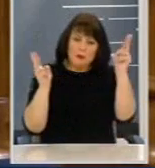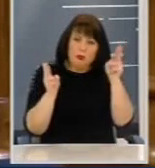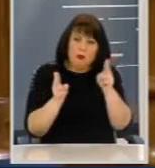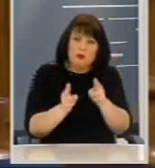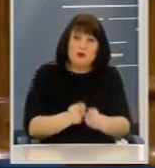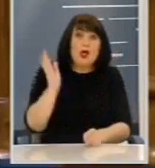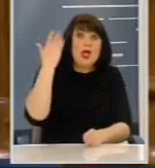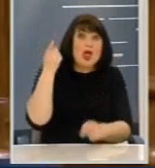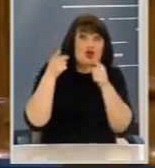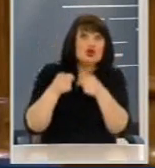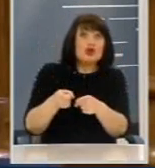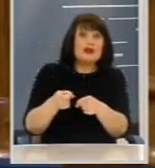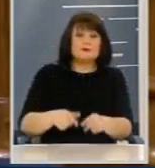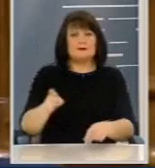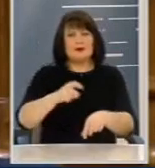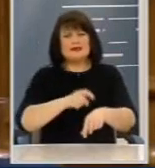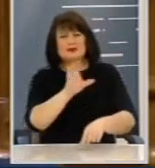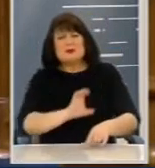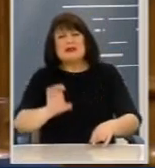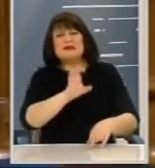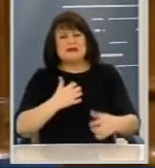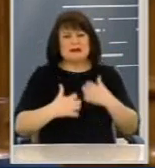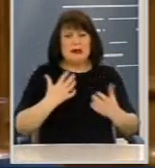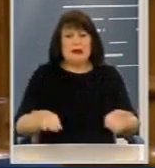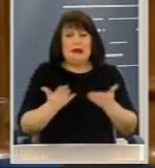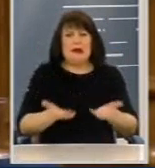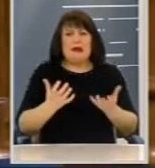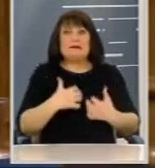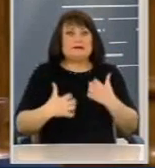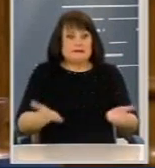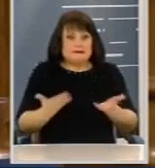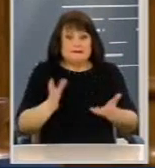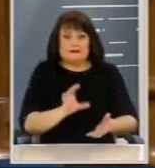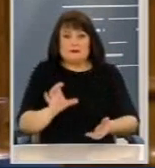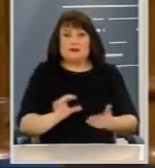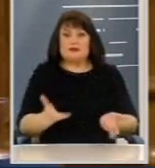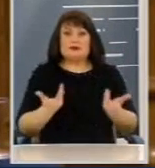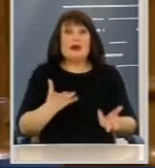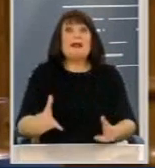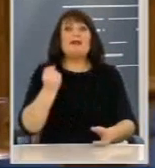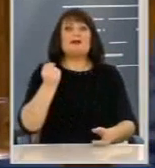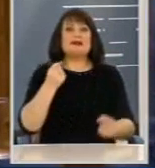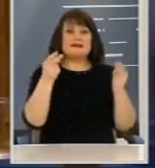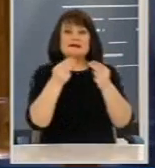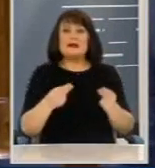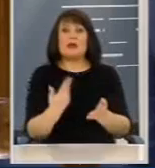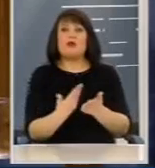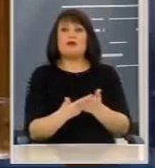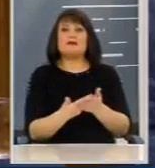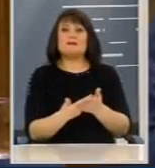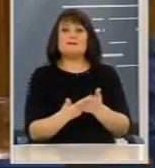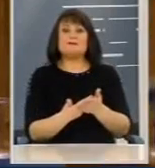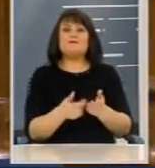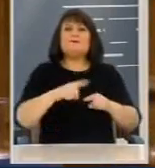ημερών. Ψάχνετε σήμερα εναγωνιώς πράγματι, να βρείτε στοιχεία ότι η